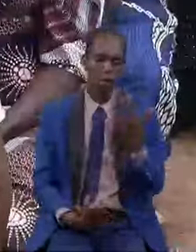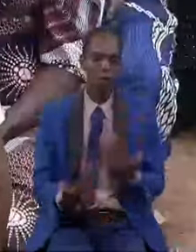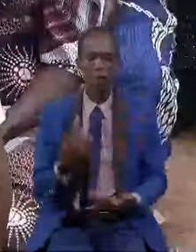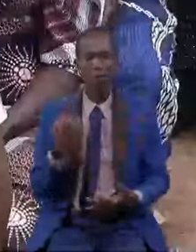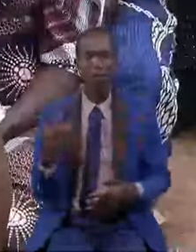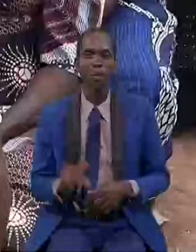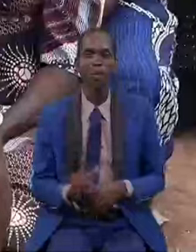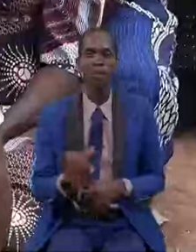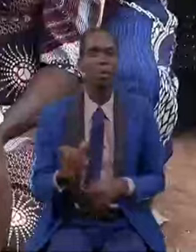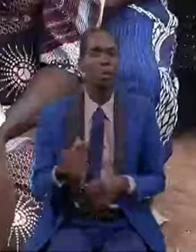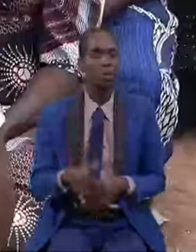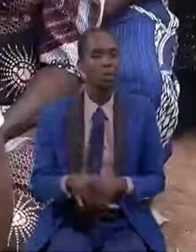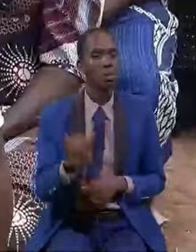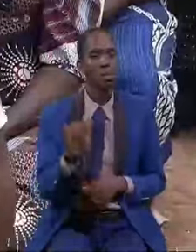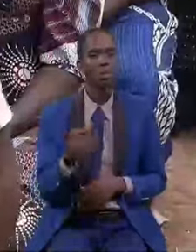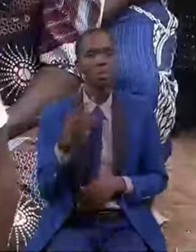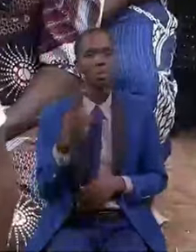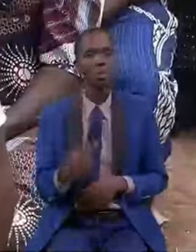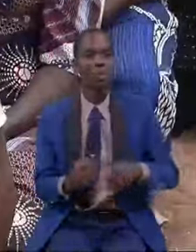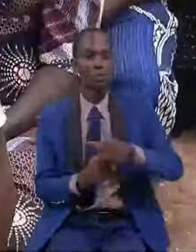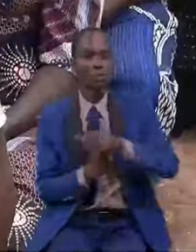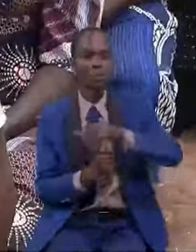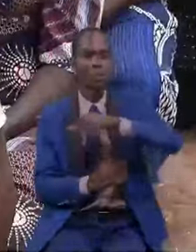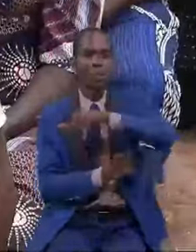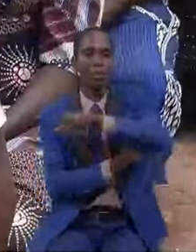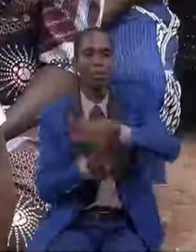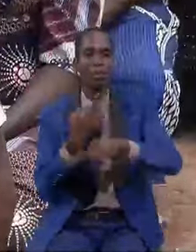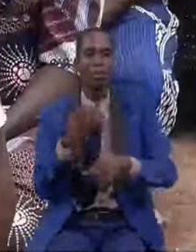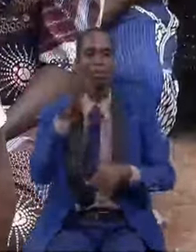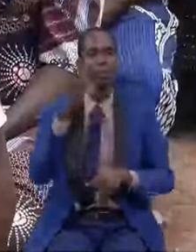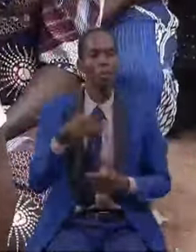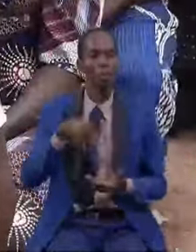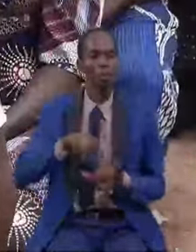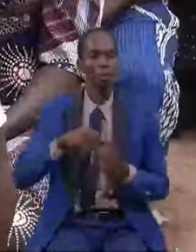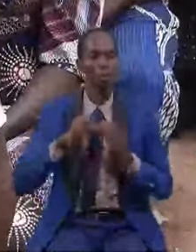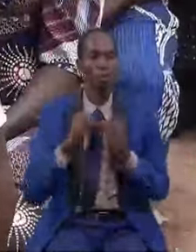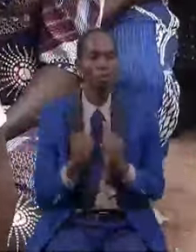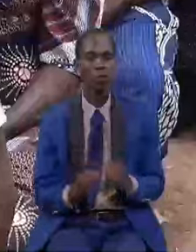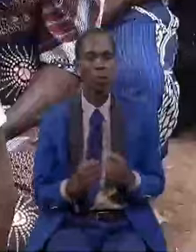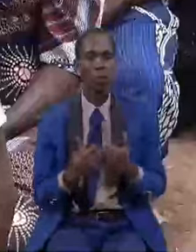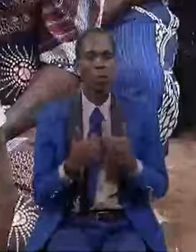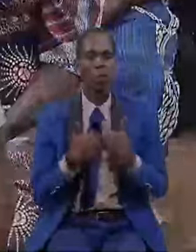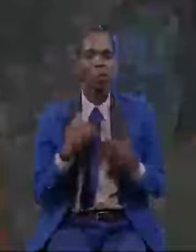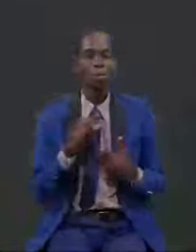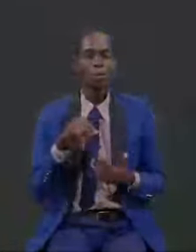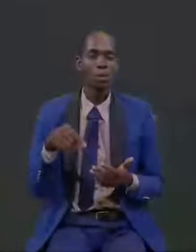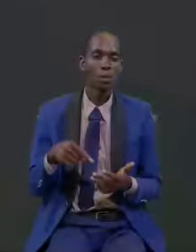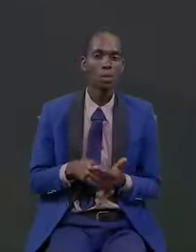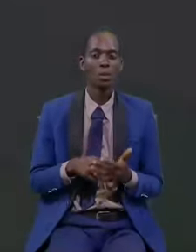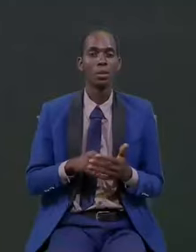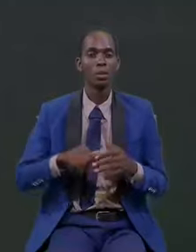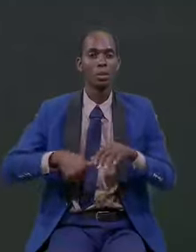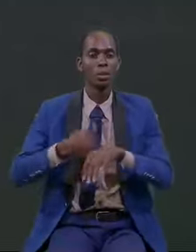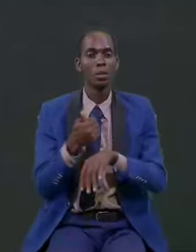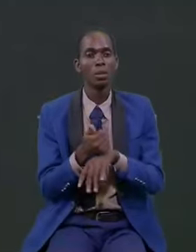Néanmoins, le solide fondement de Dieu reste debout, avec ses paroles qui lui